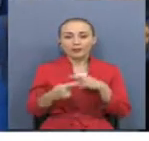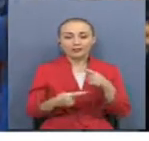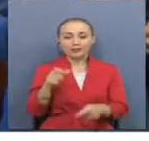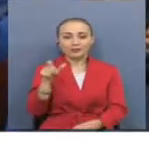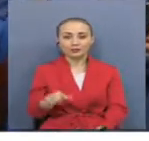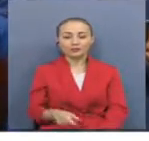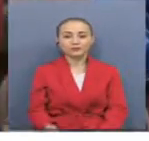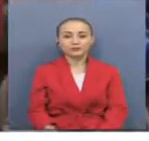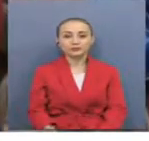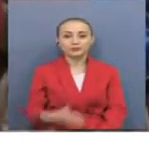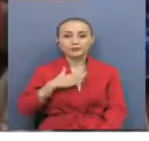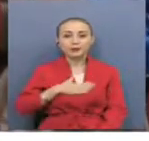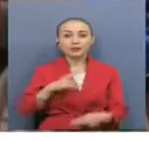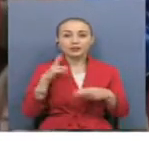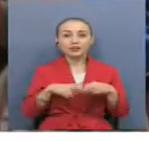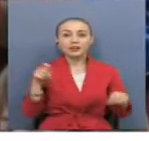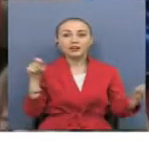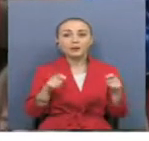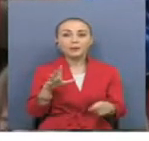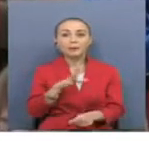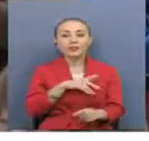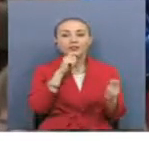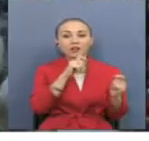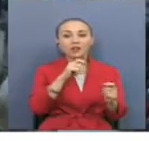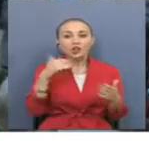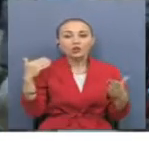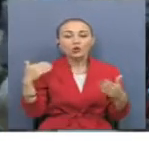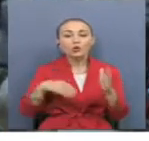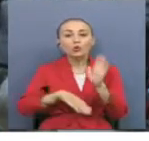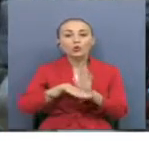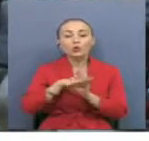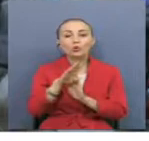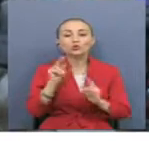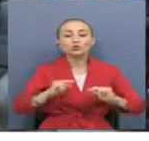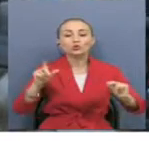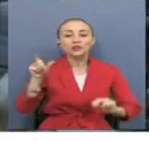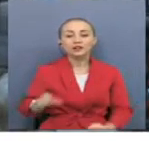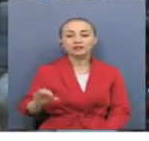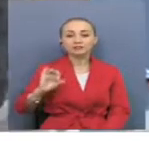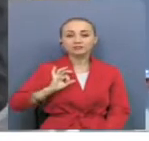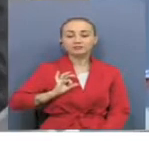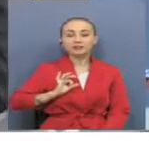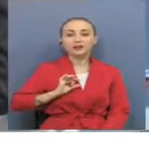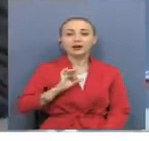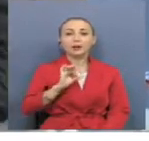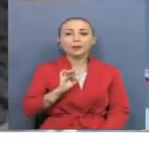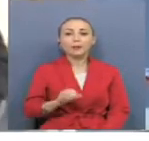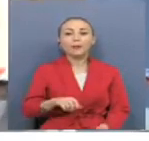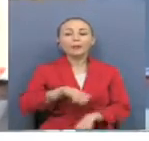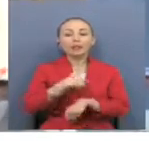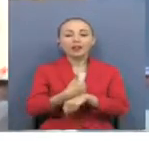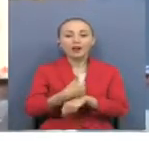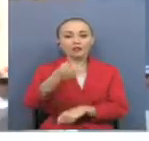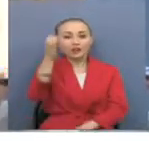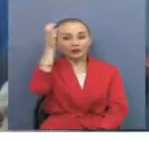балаға үйретуден жалықпай жүрген ұстаздардың еңбегі еленді. Өңір басшысы Ермек Маржықпаев тәжірибелі, білікті, өз ісіне берік